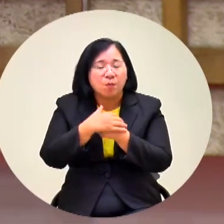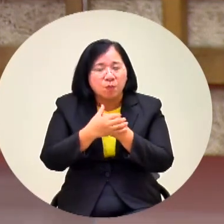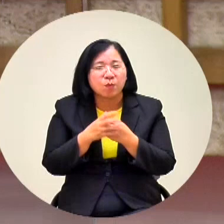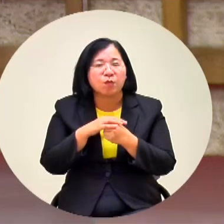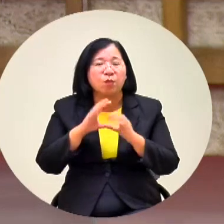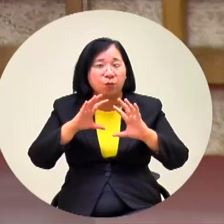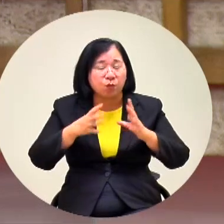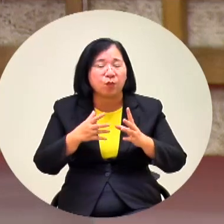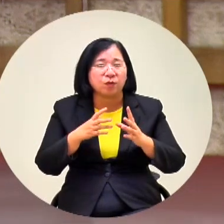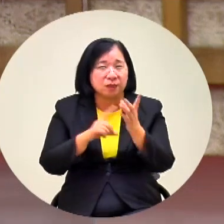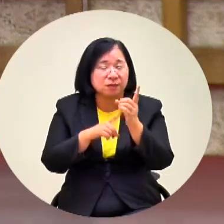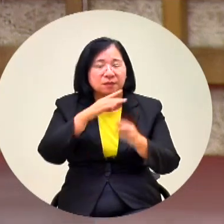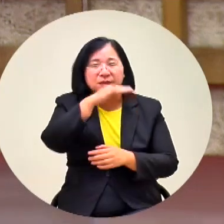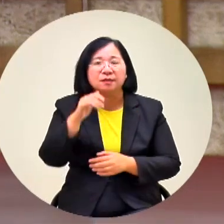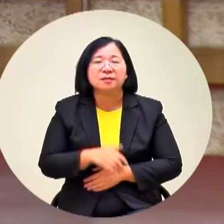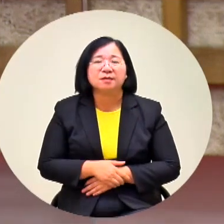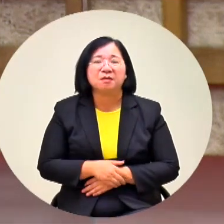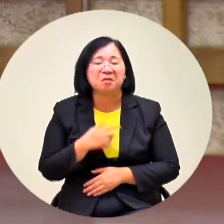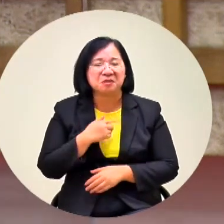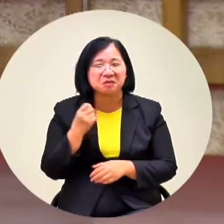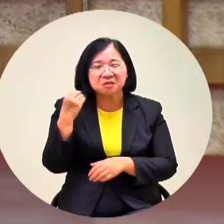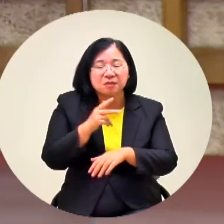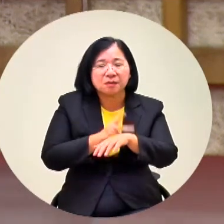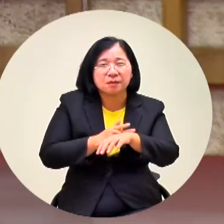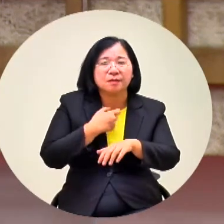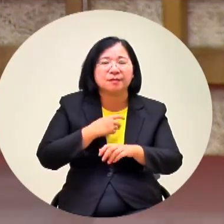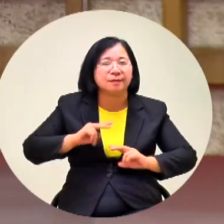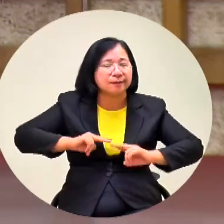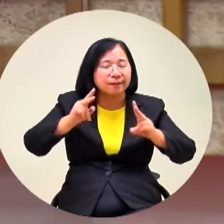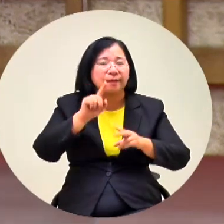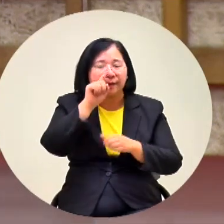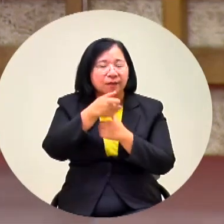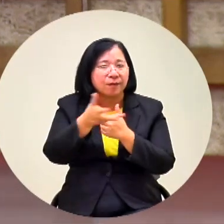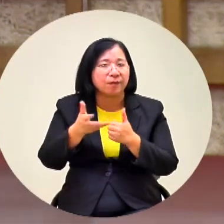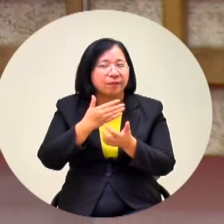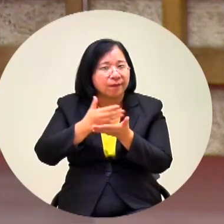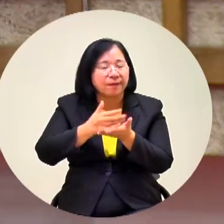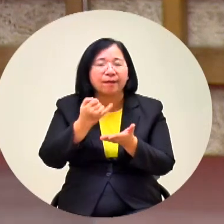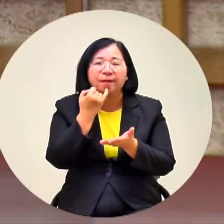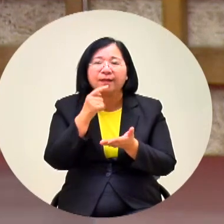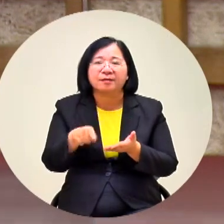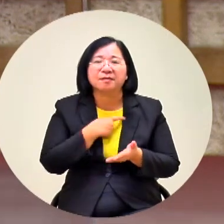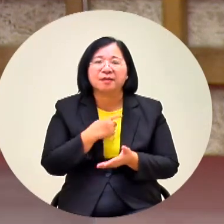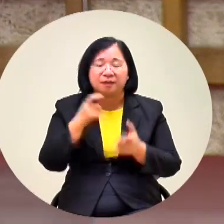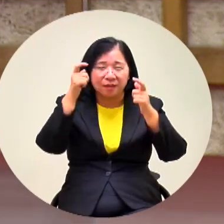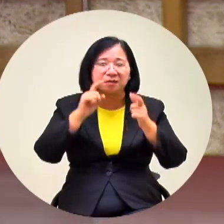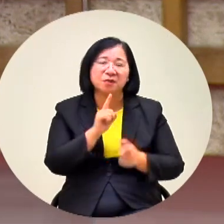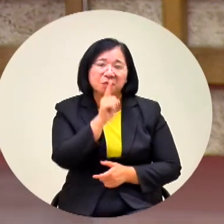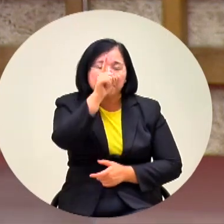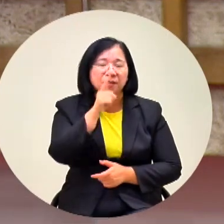污，提升新的产值，这是我们可以做的事情，而且属于高雄独有的特色。国发会曾经有做过一个研究报告，里面去